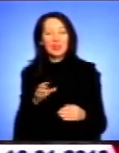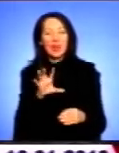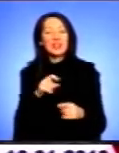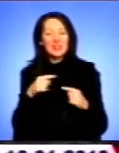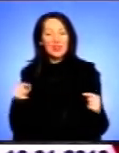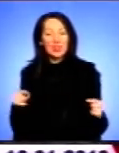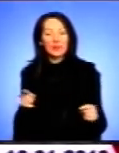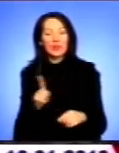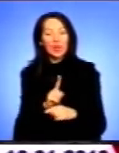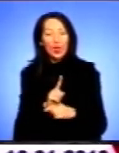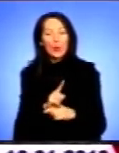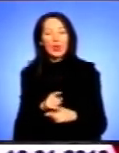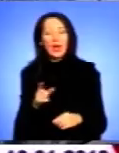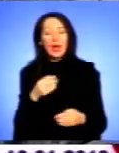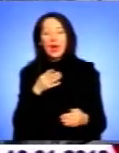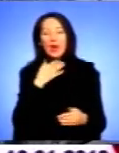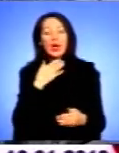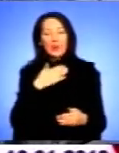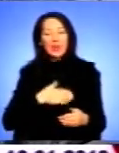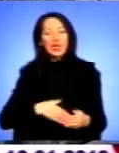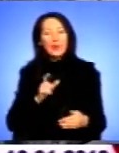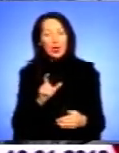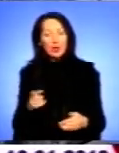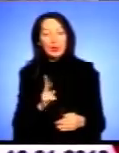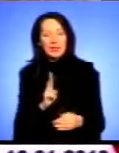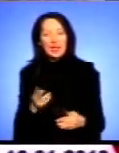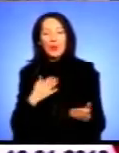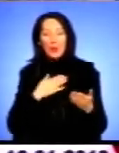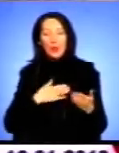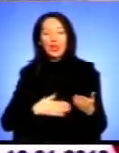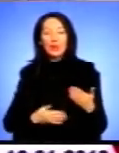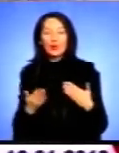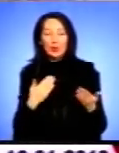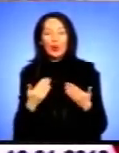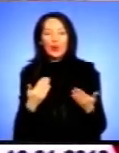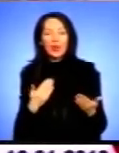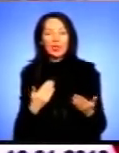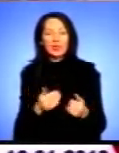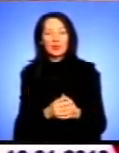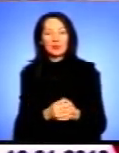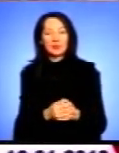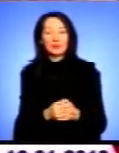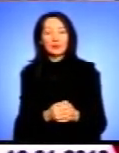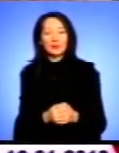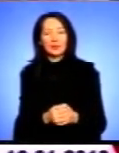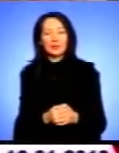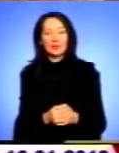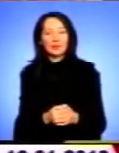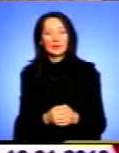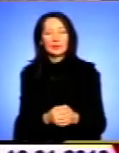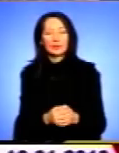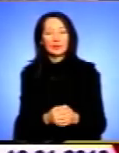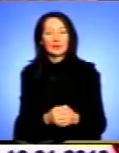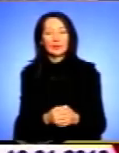Тернополі привітні та люб'язні люди, з якими приємно спілкуватися. Дуже добре, що Тернопіль один з самих міст, які